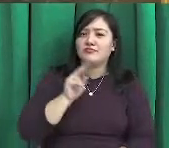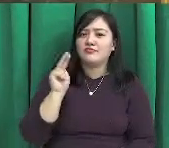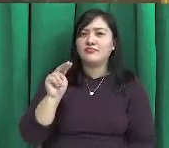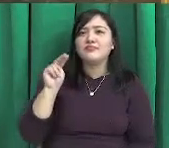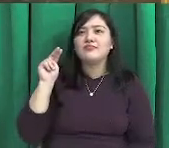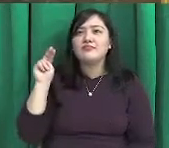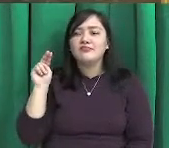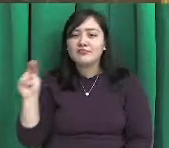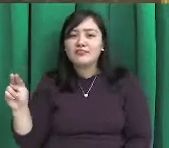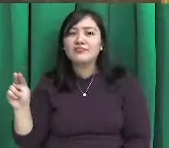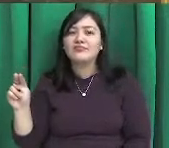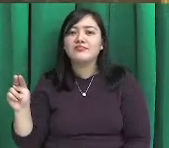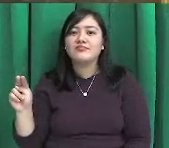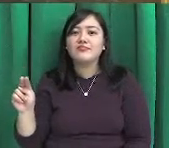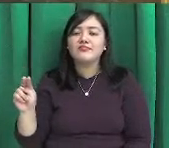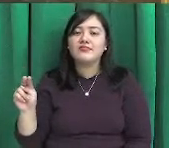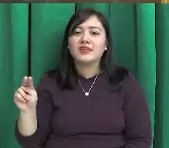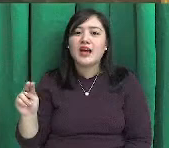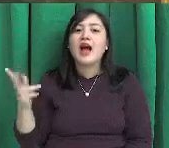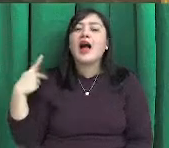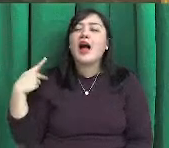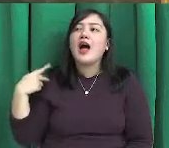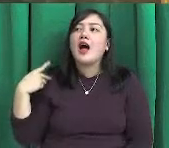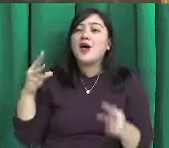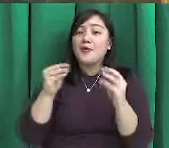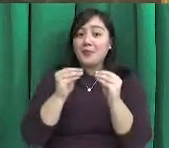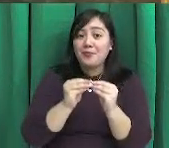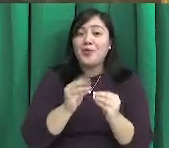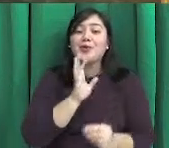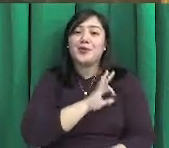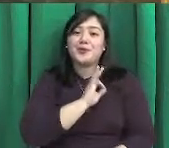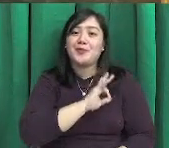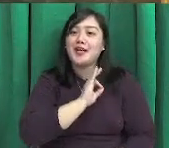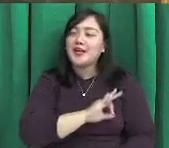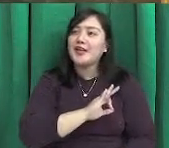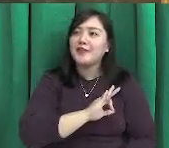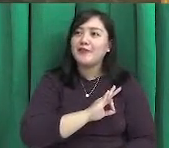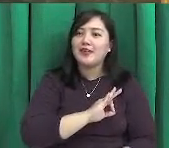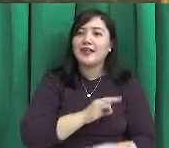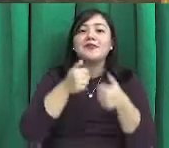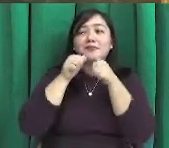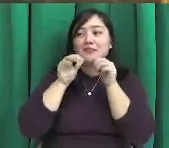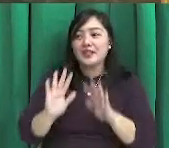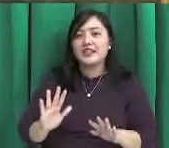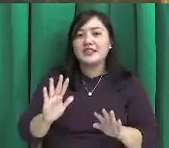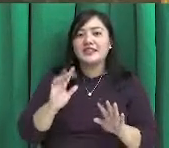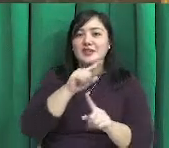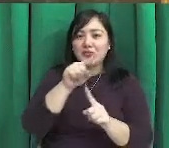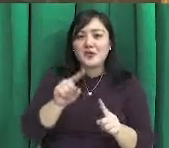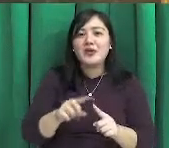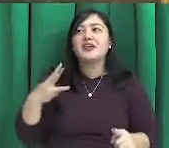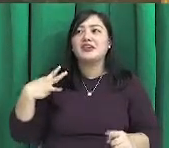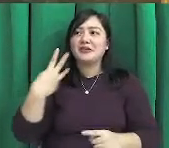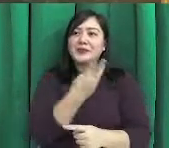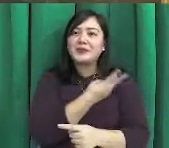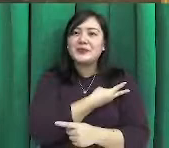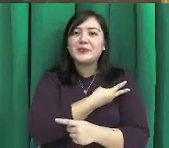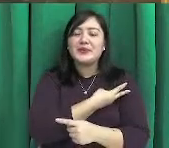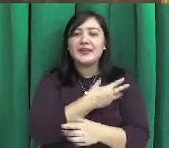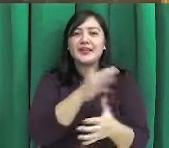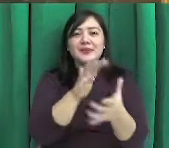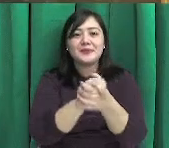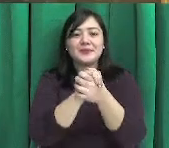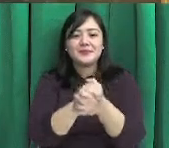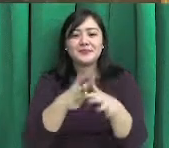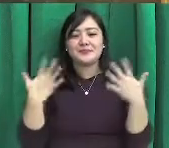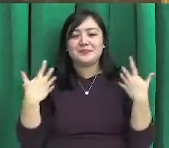may madi-discover pa ako sa kanya. Yeah, may negative, good. May negative. So, walang tinago si Noel? Wala naman po. Yun lang, maliban